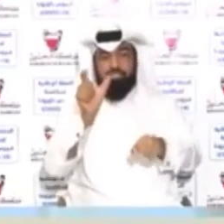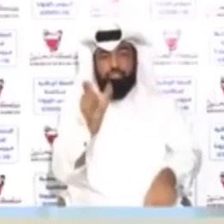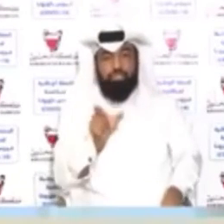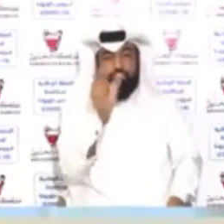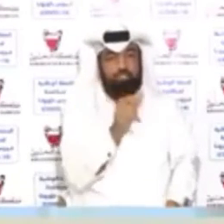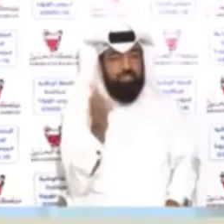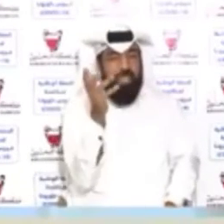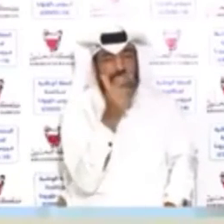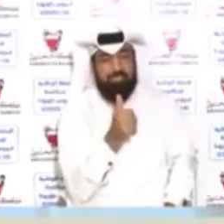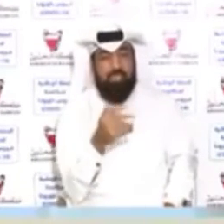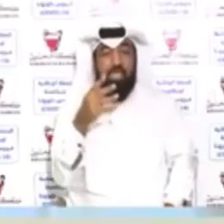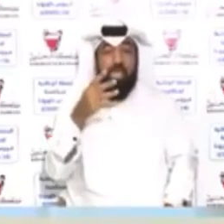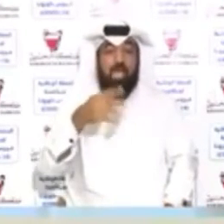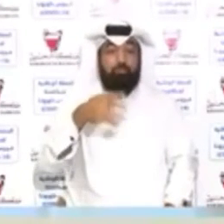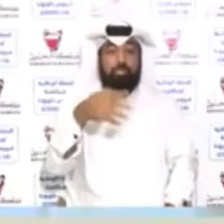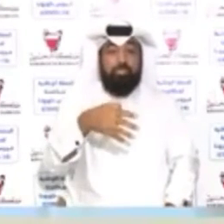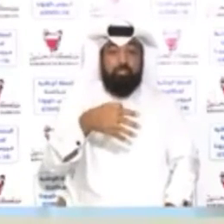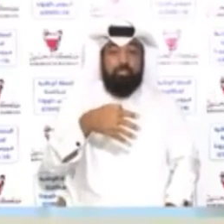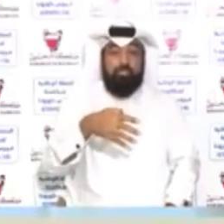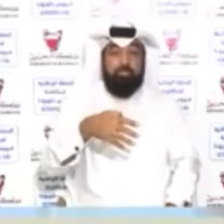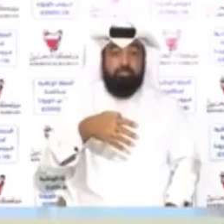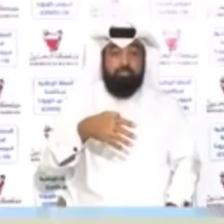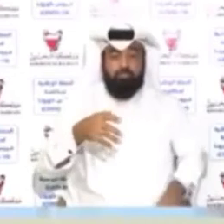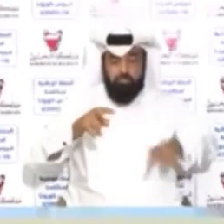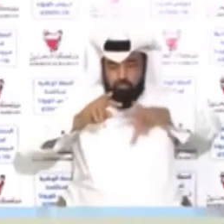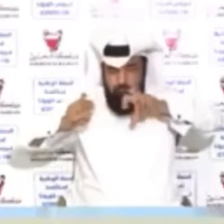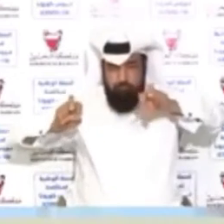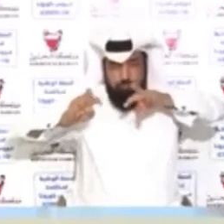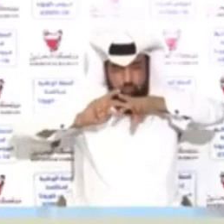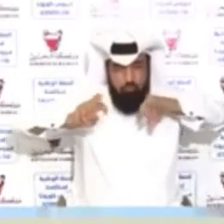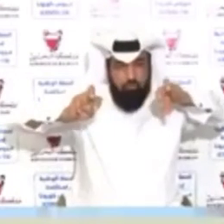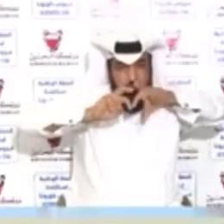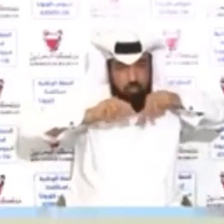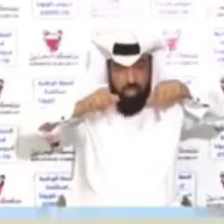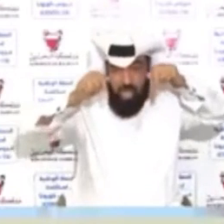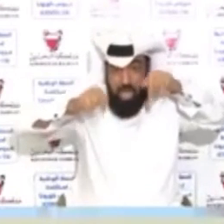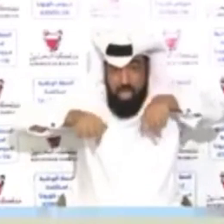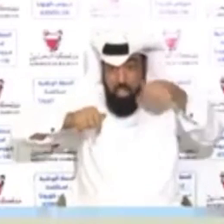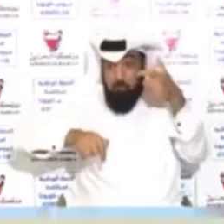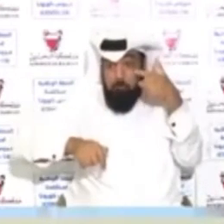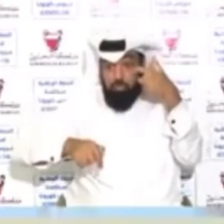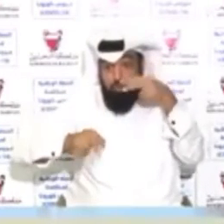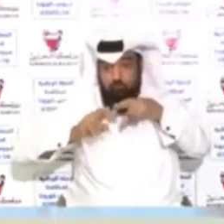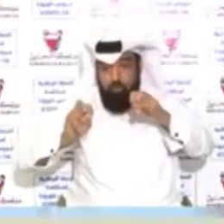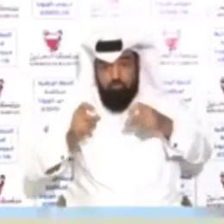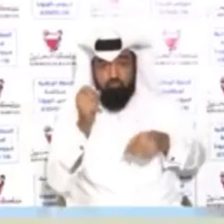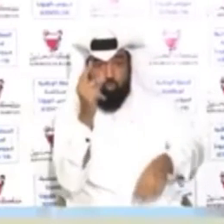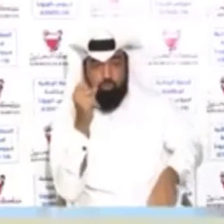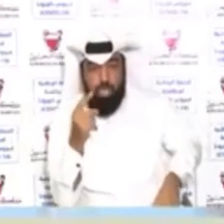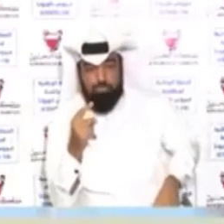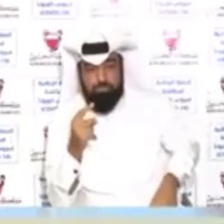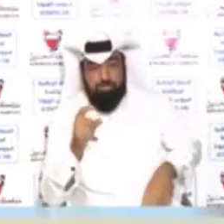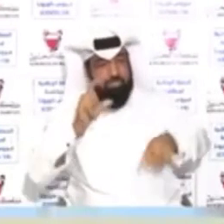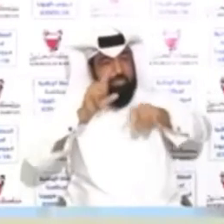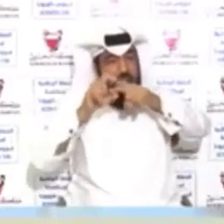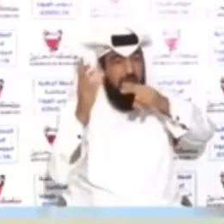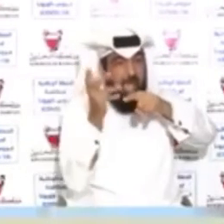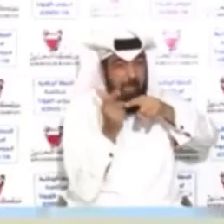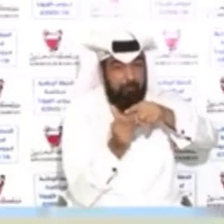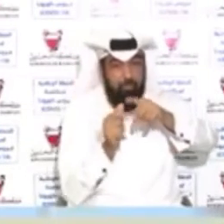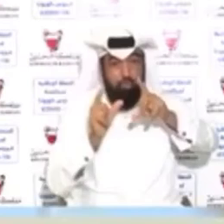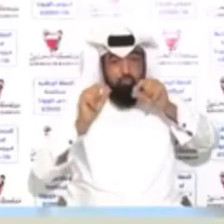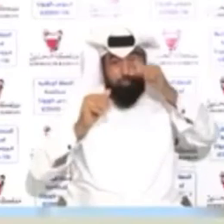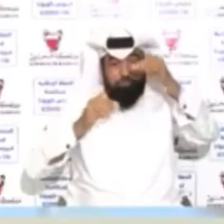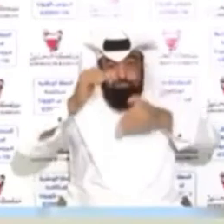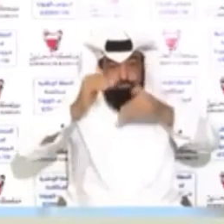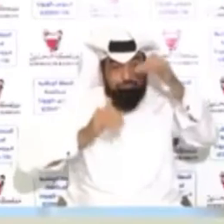الفحص السريري. الحمد لله الآن يتم تحليل النتائج من قبل مختصين، وتمت